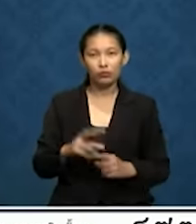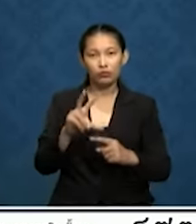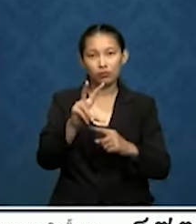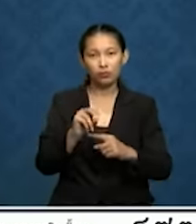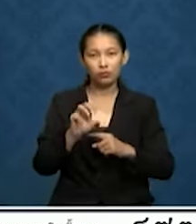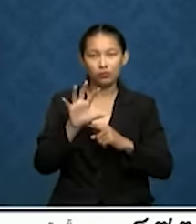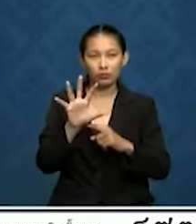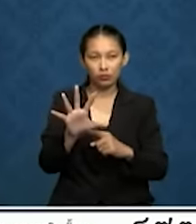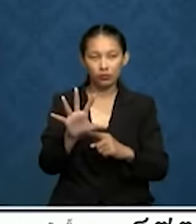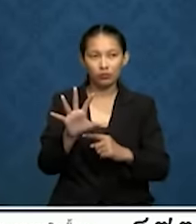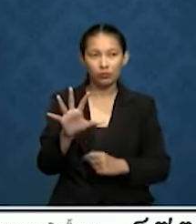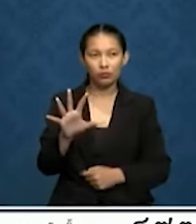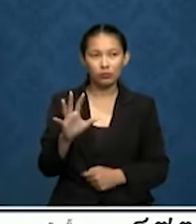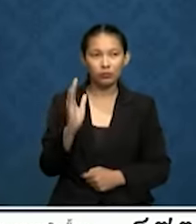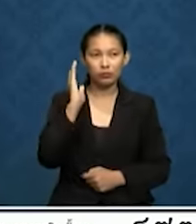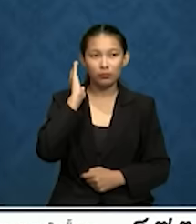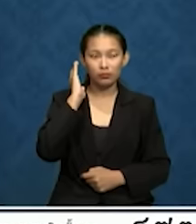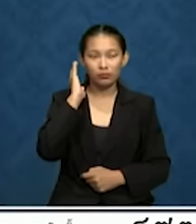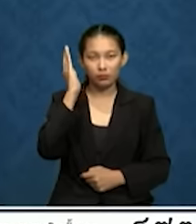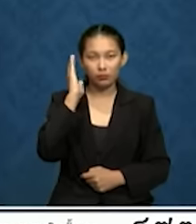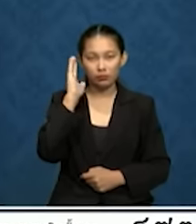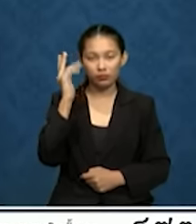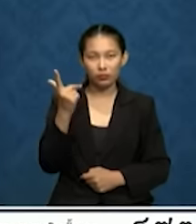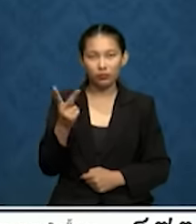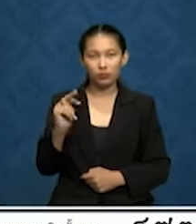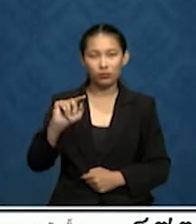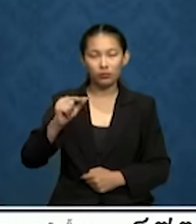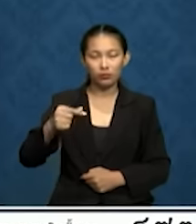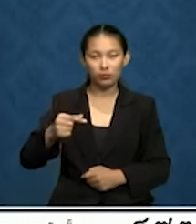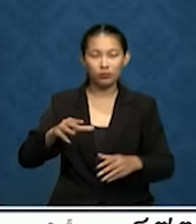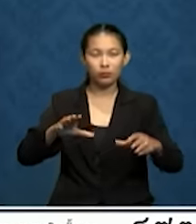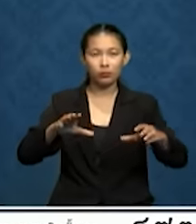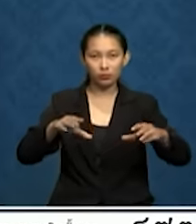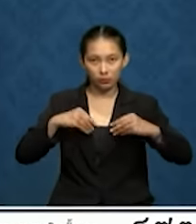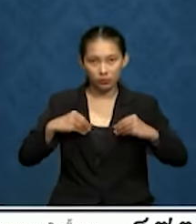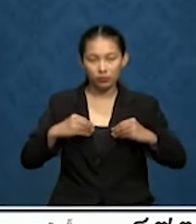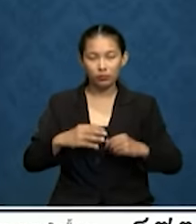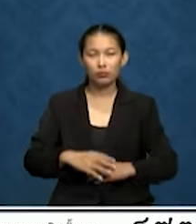35นายคงกฤษฉัตรมาลีรัตน ์เห็นชอบครับ